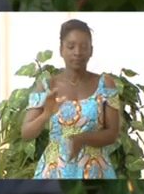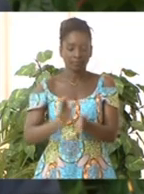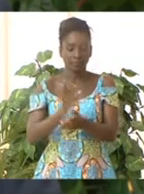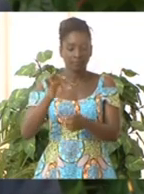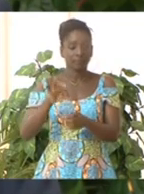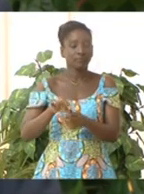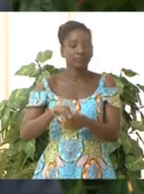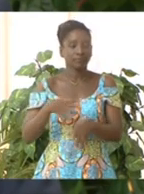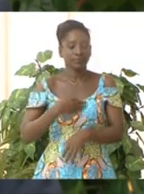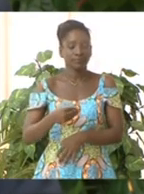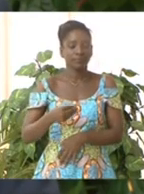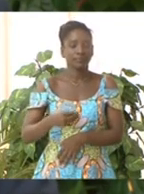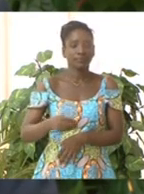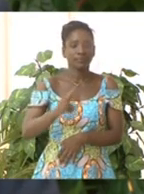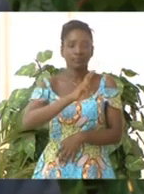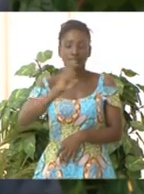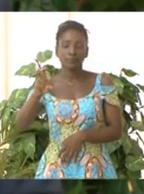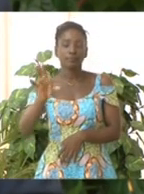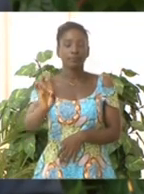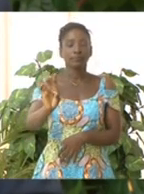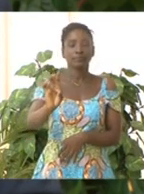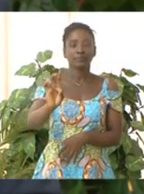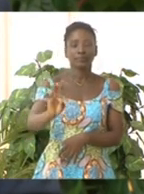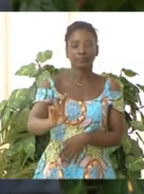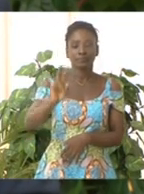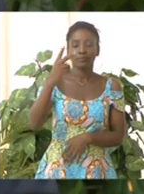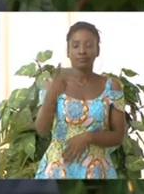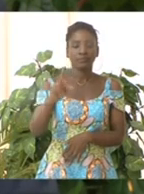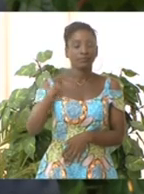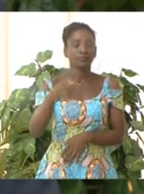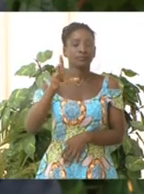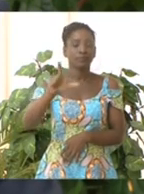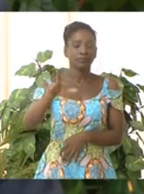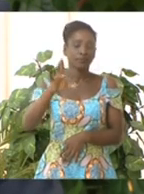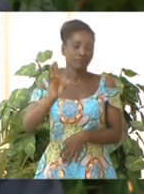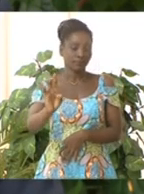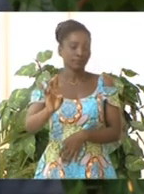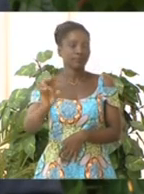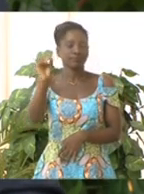Bulletin blanc, 207, soit 2,27%.